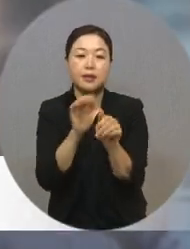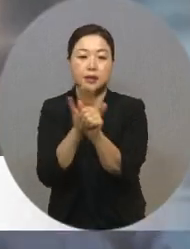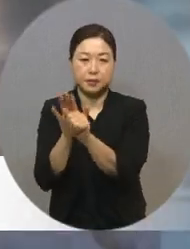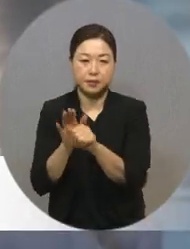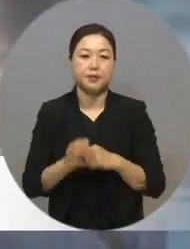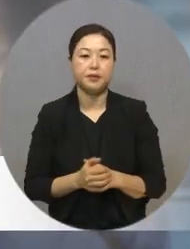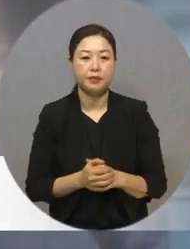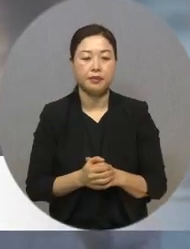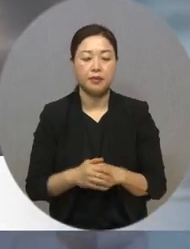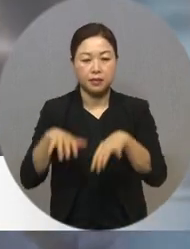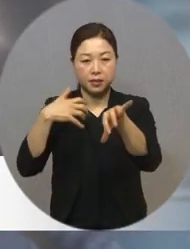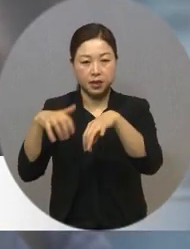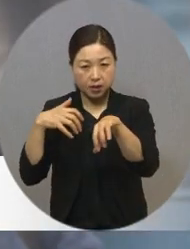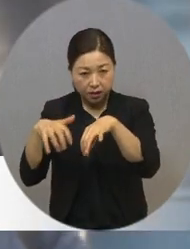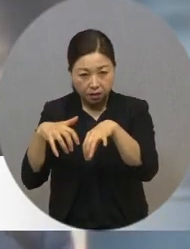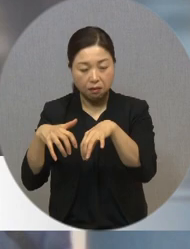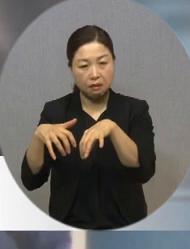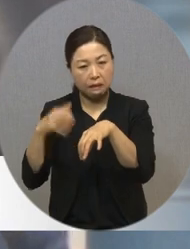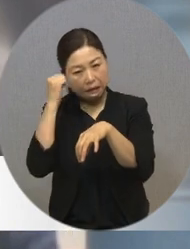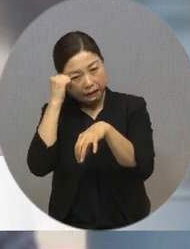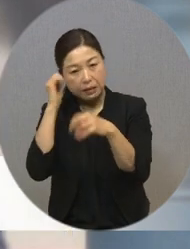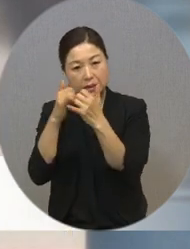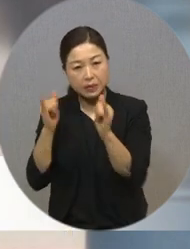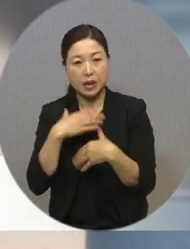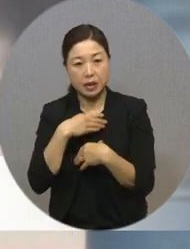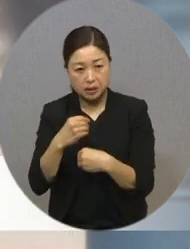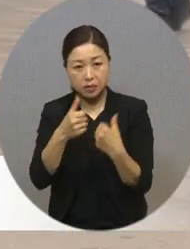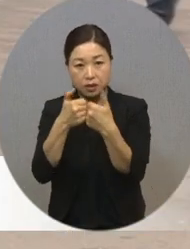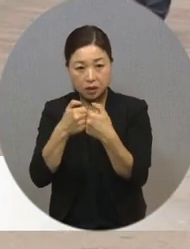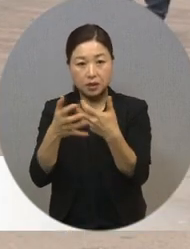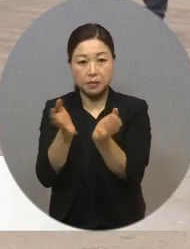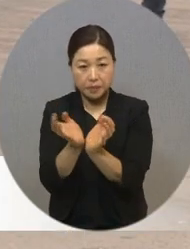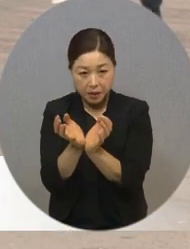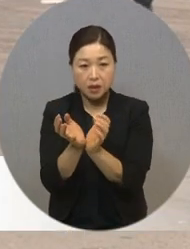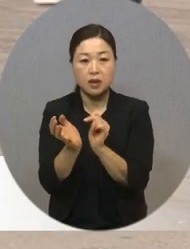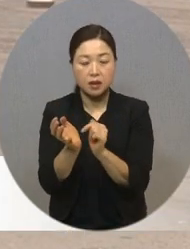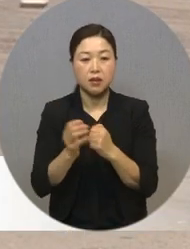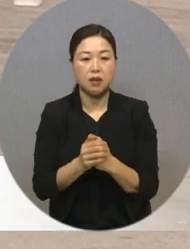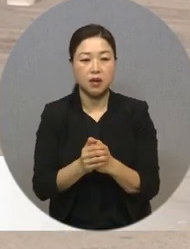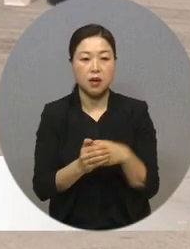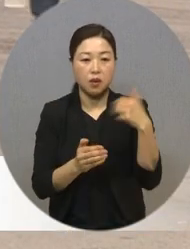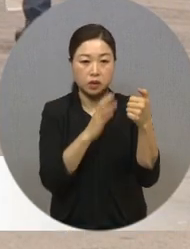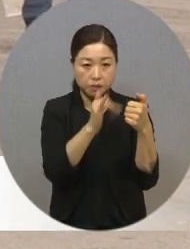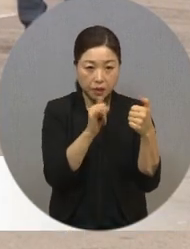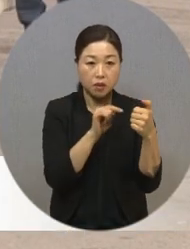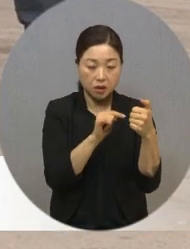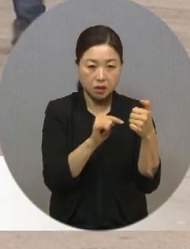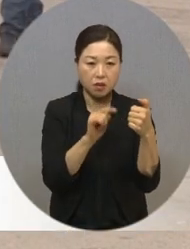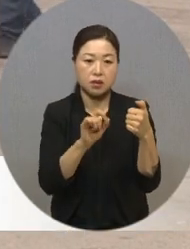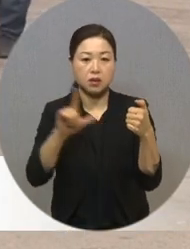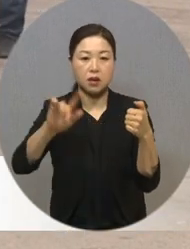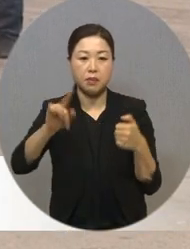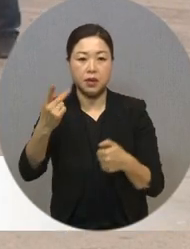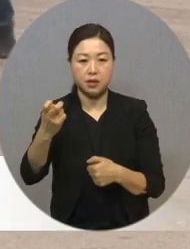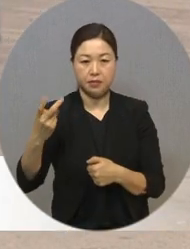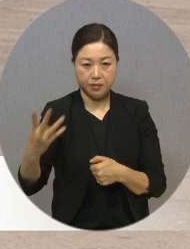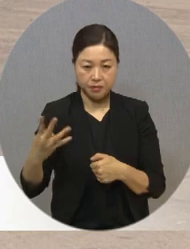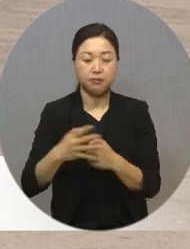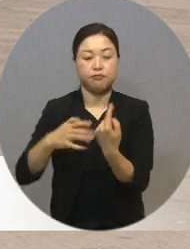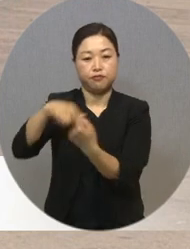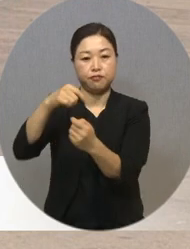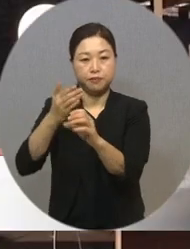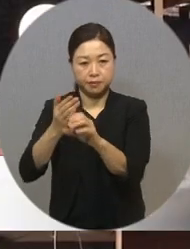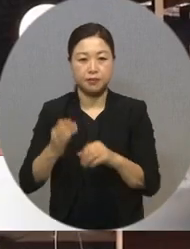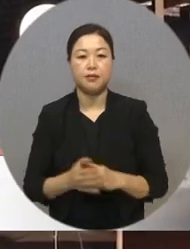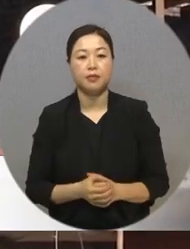먼저 노숙인의 안전과 상담을 지원하는 상담반 인력을 평시 50명에서 124명으로 늘려 운영